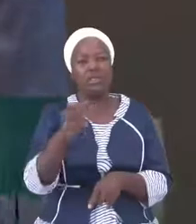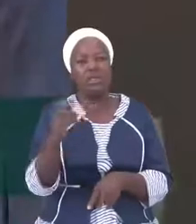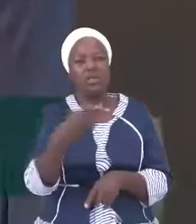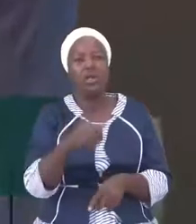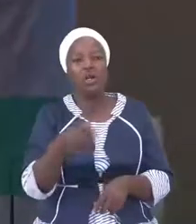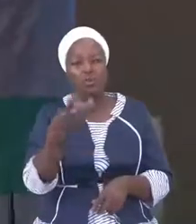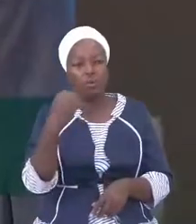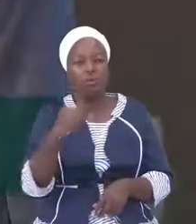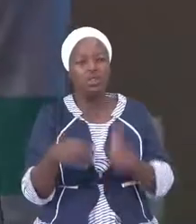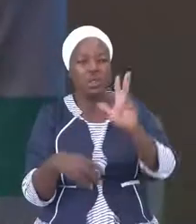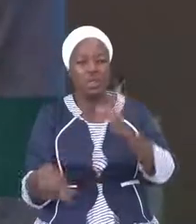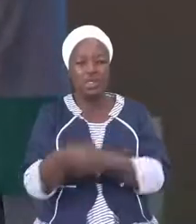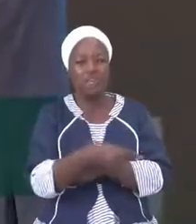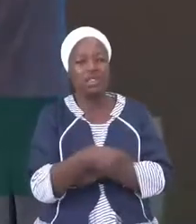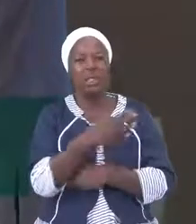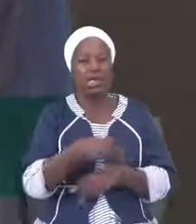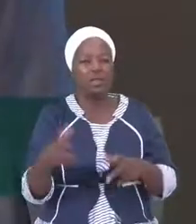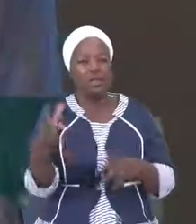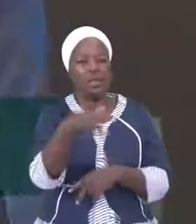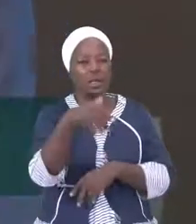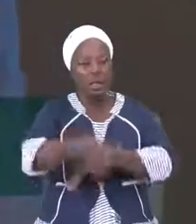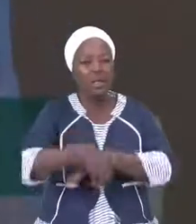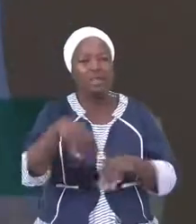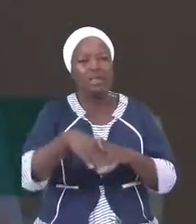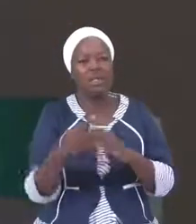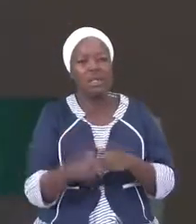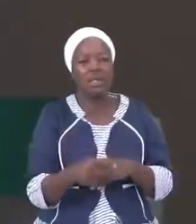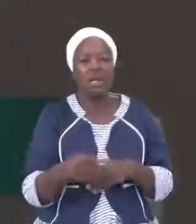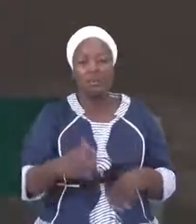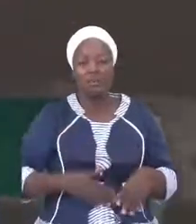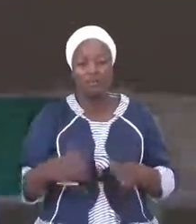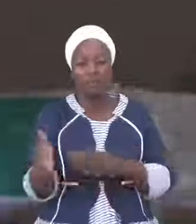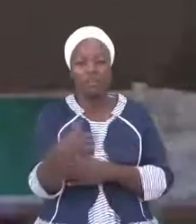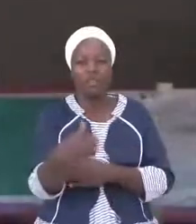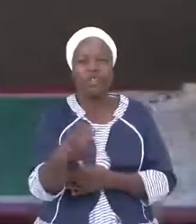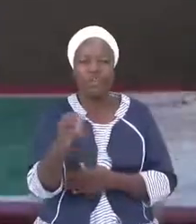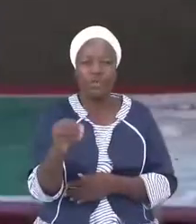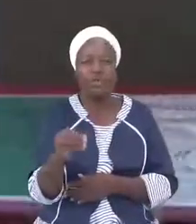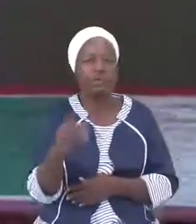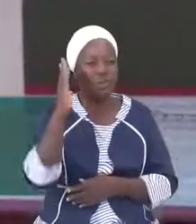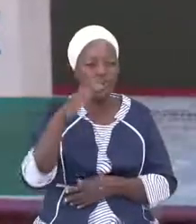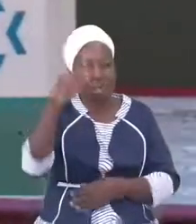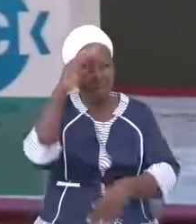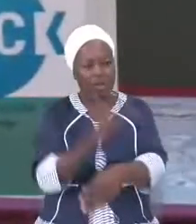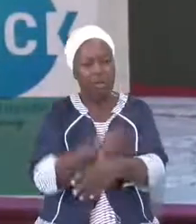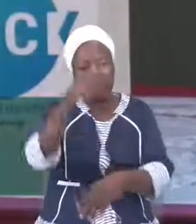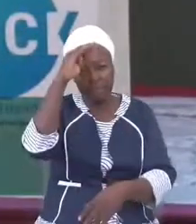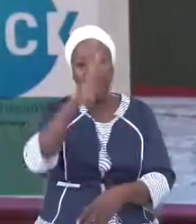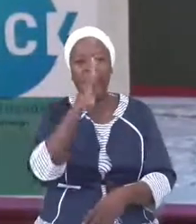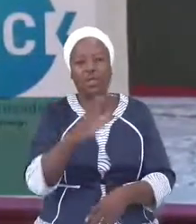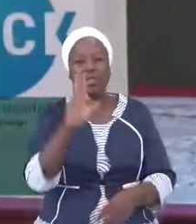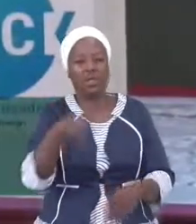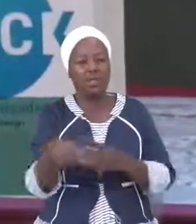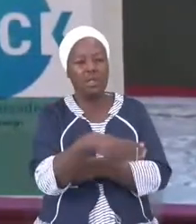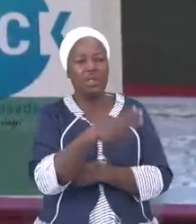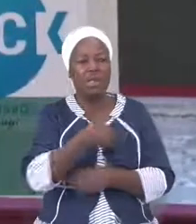Jésus. Matthieu 12, 40. Car de même que Jonas fut 3 jours et 3 nuits dans le